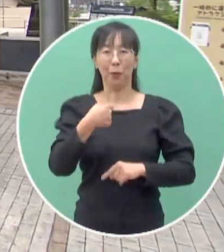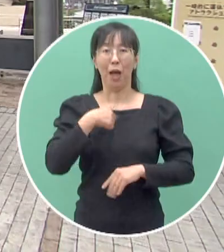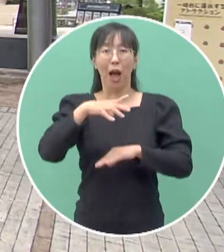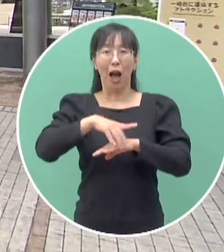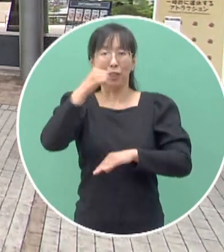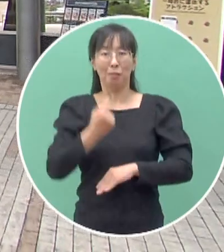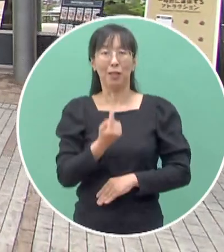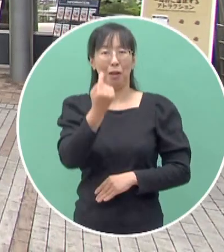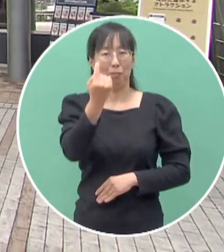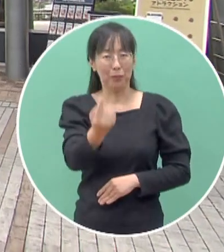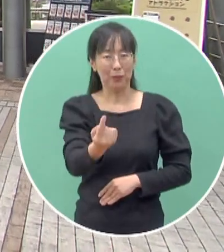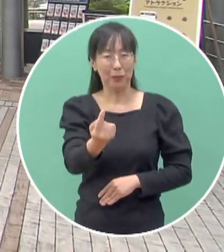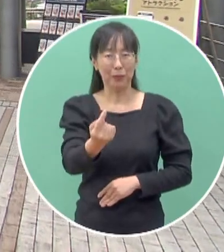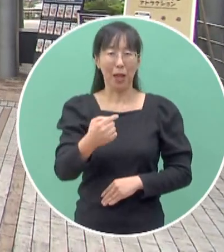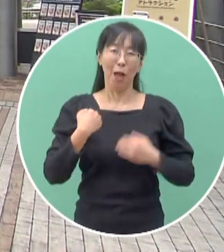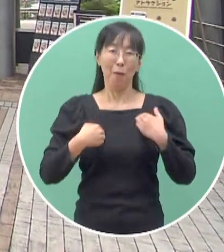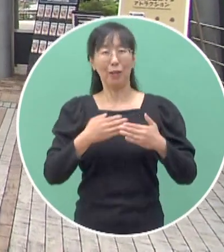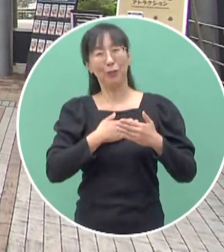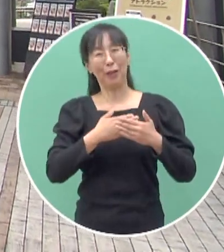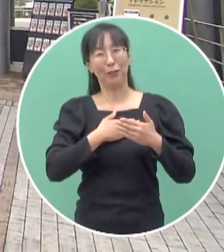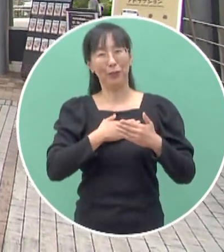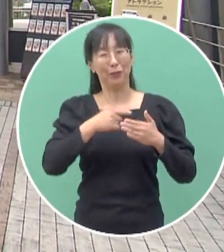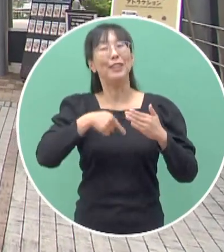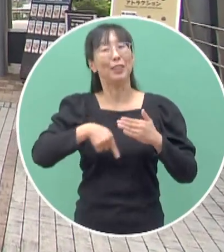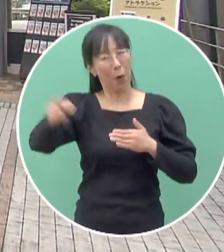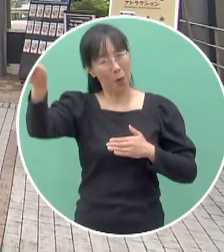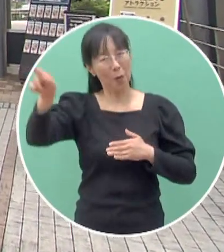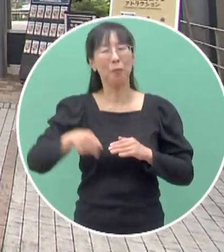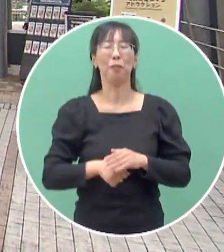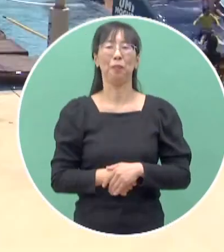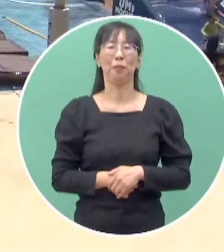めてやってきました。ワクワクします。行ってきましょう。